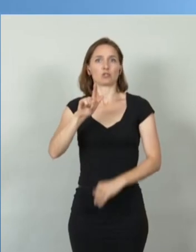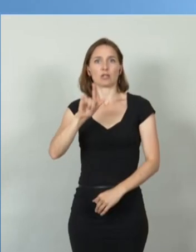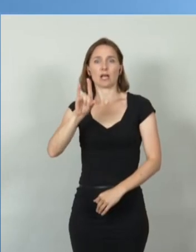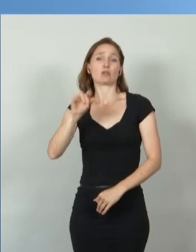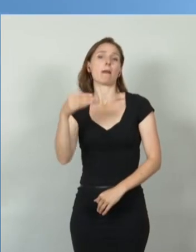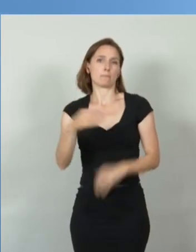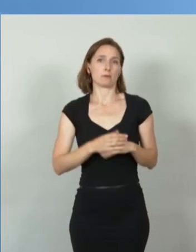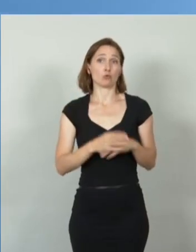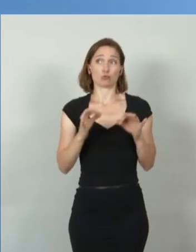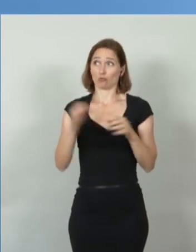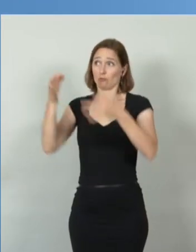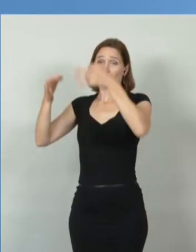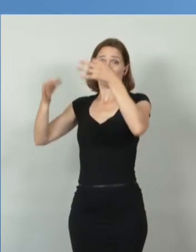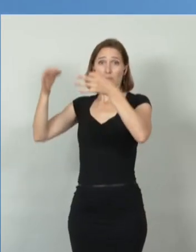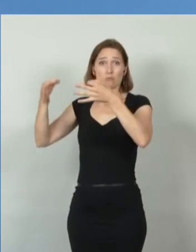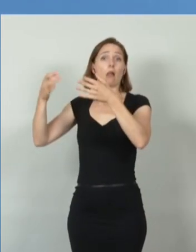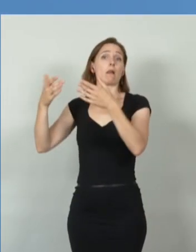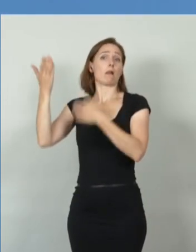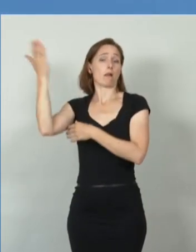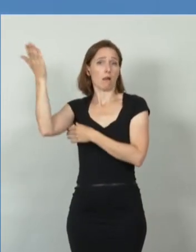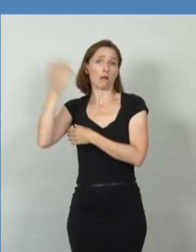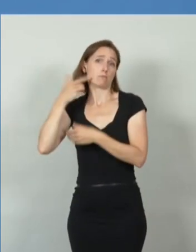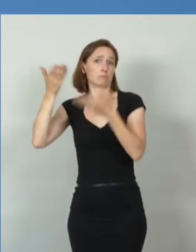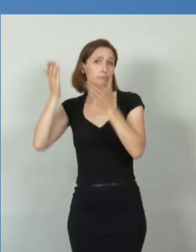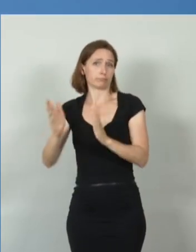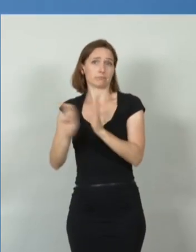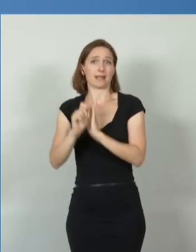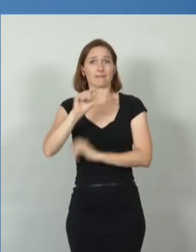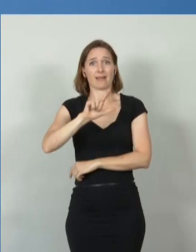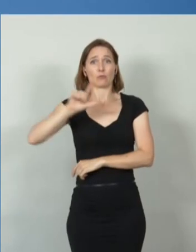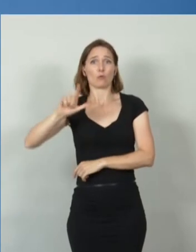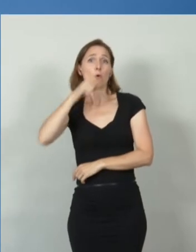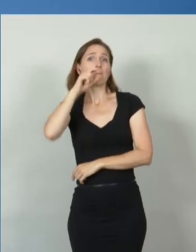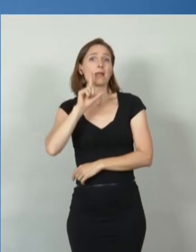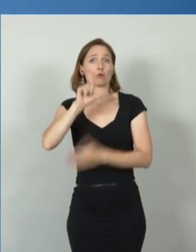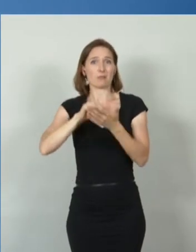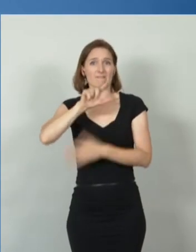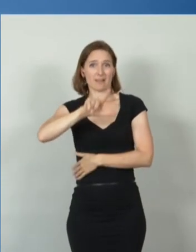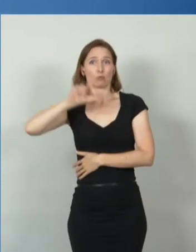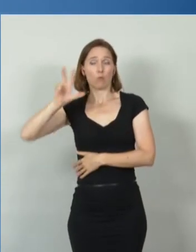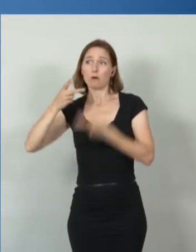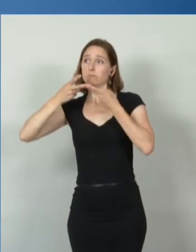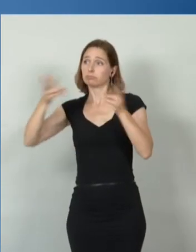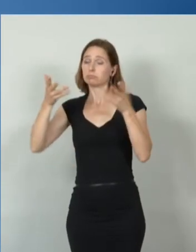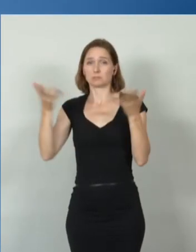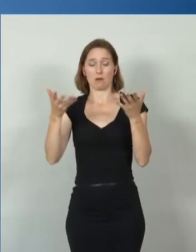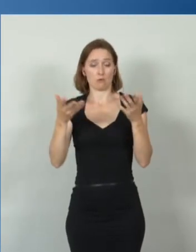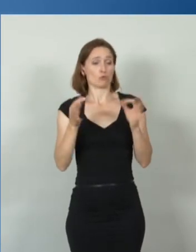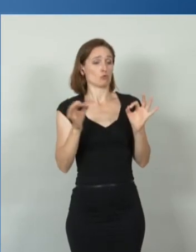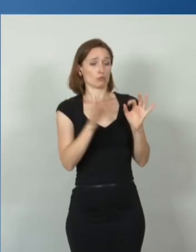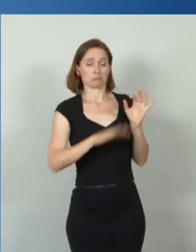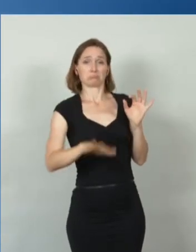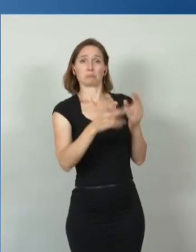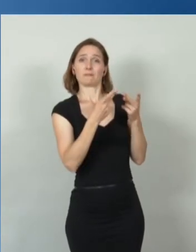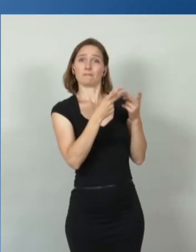le tribunal judiciaire dans son jugement du 22 mai 2023 considérant je cite la commune et la Communauté de